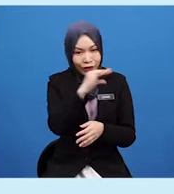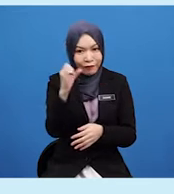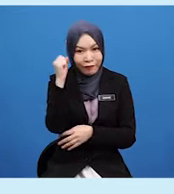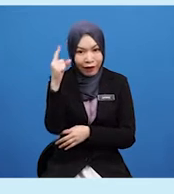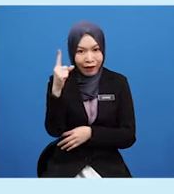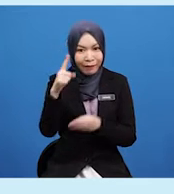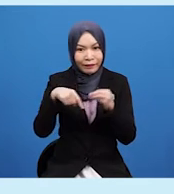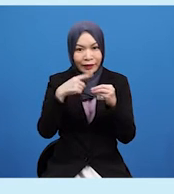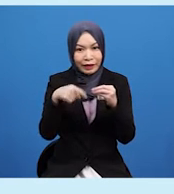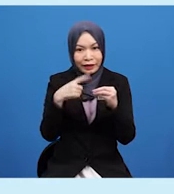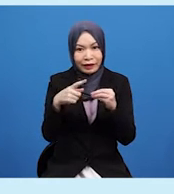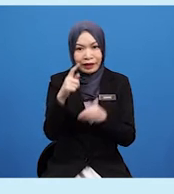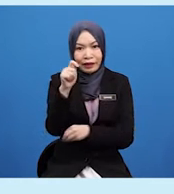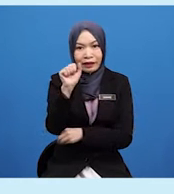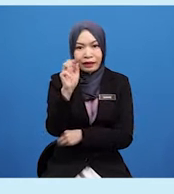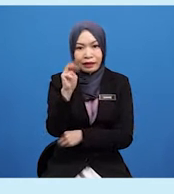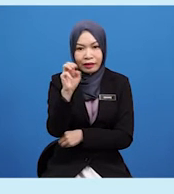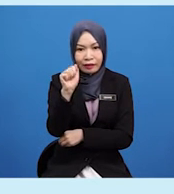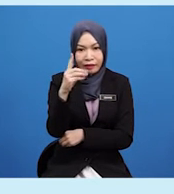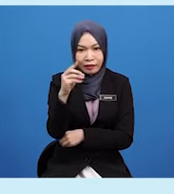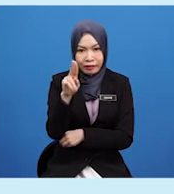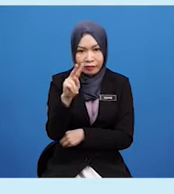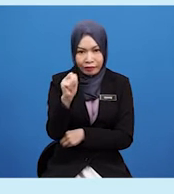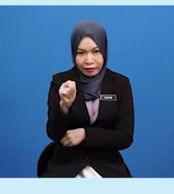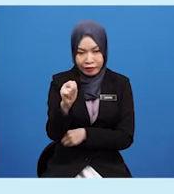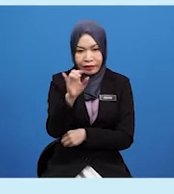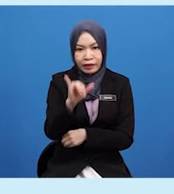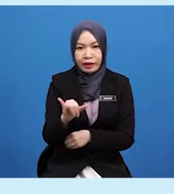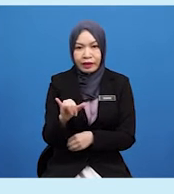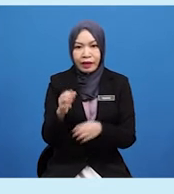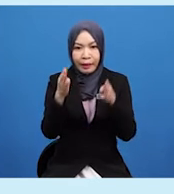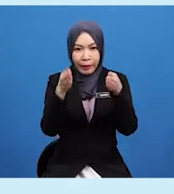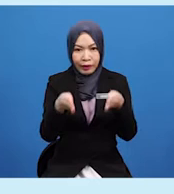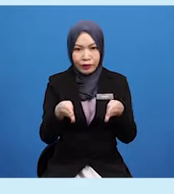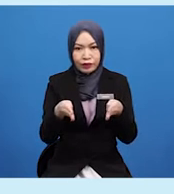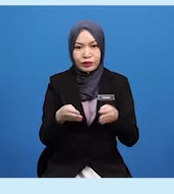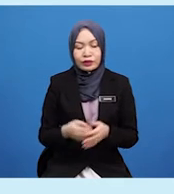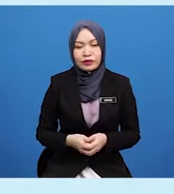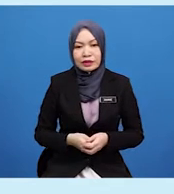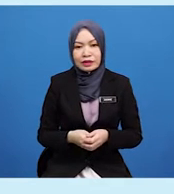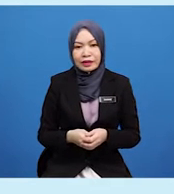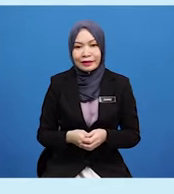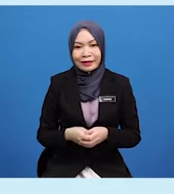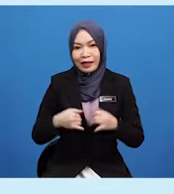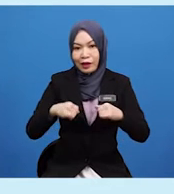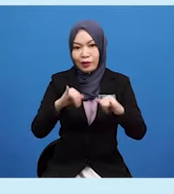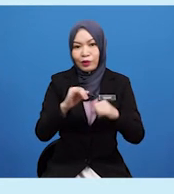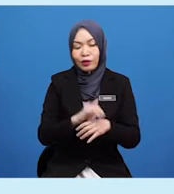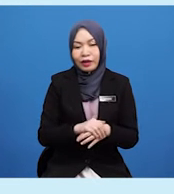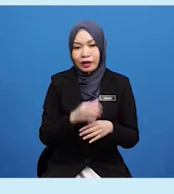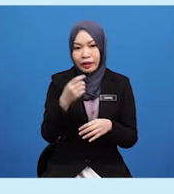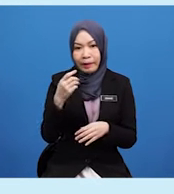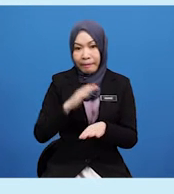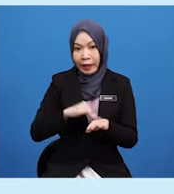tamadun yang telah dilalui oleh manusia pada zaman prasejarah jawaban yang kedua ialah supaya